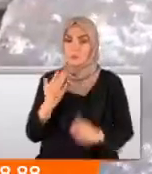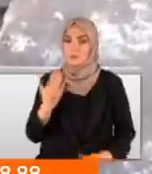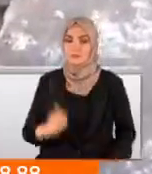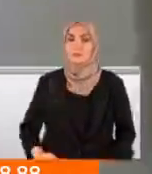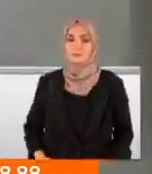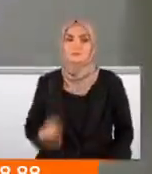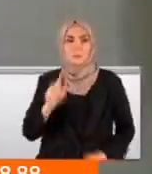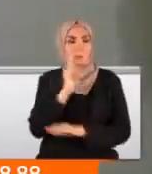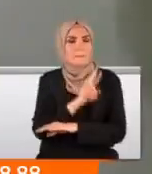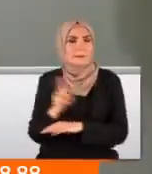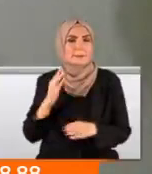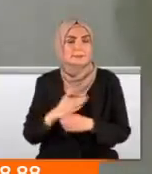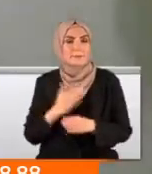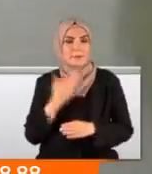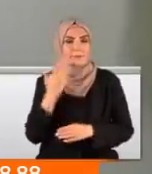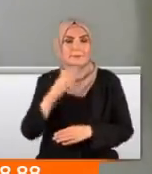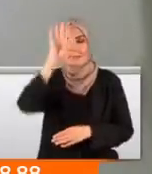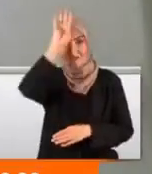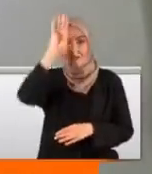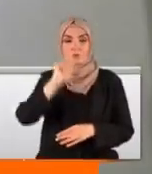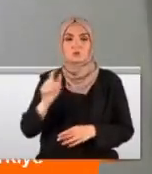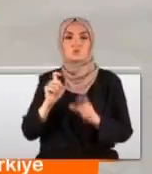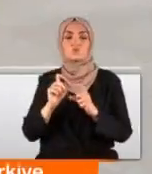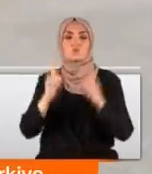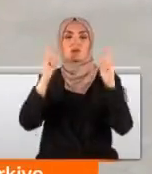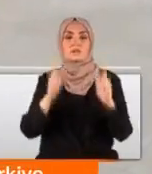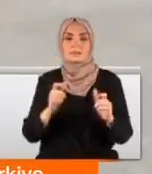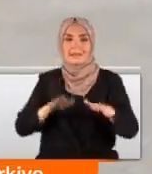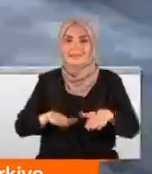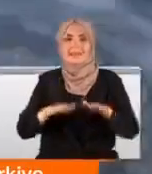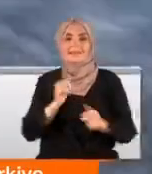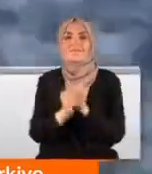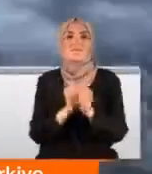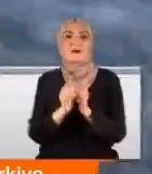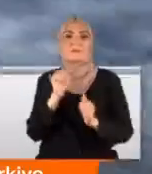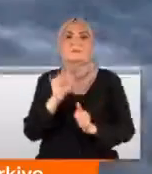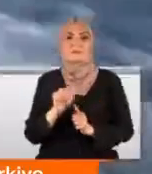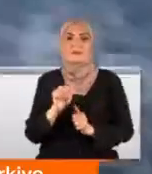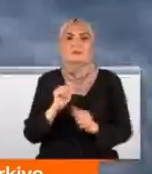manzaranın sebebi İstanbul Sultan Gazi'deki bir tekstil fabrikasının boşalttığı atık su.